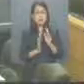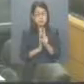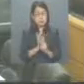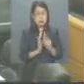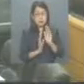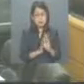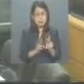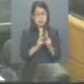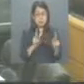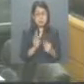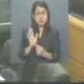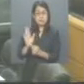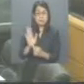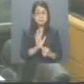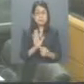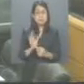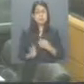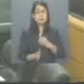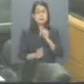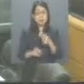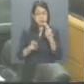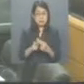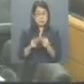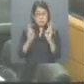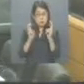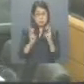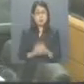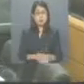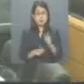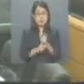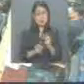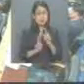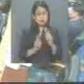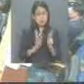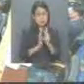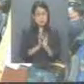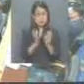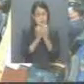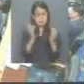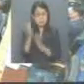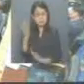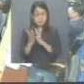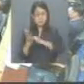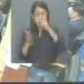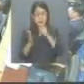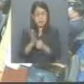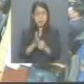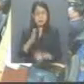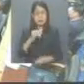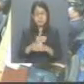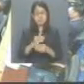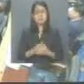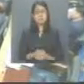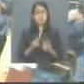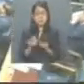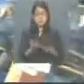นอโดยกำหนดให้ชื่อร่างกฎหมายเป็นรัฐธรรมนูญแห่งราชอาณาจักรไทยแก้ไขเพิ่มเติมและหลังการพิจารณาแล้วเ